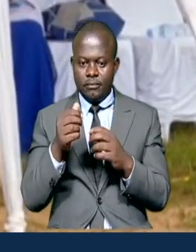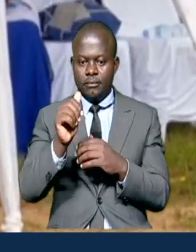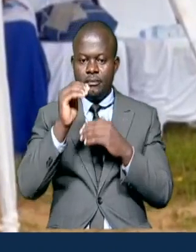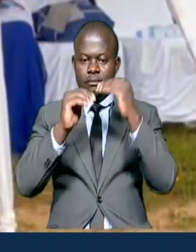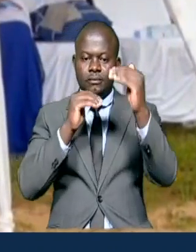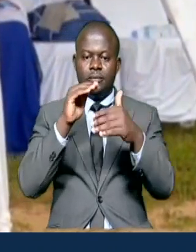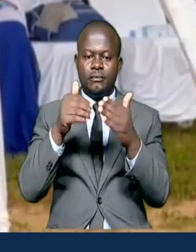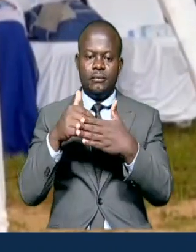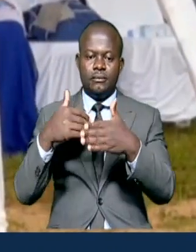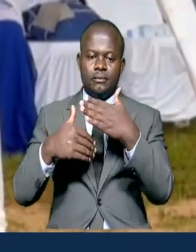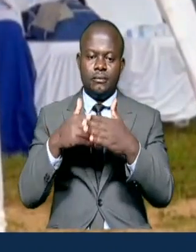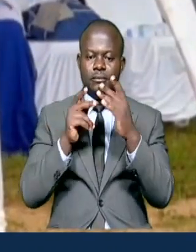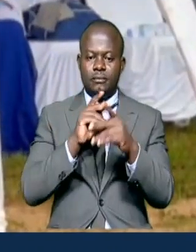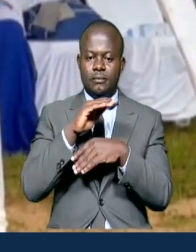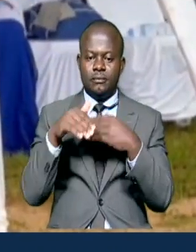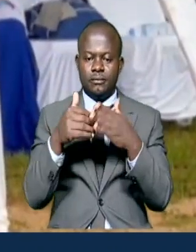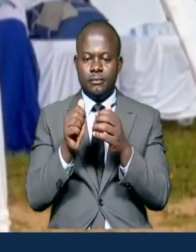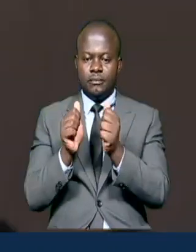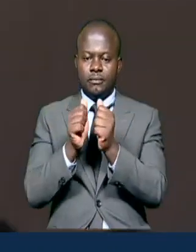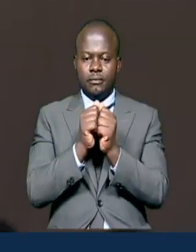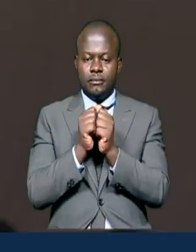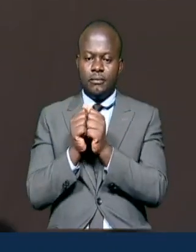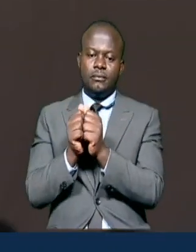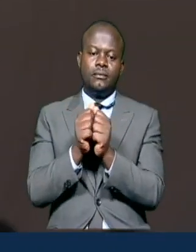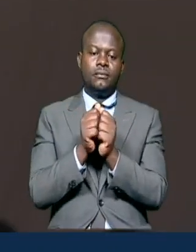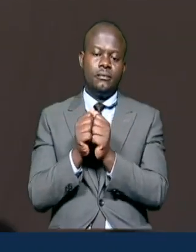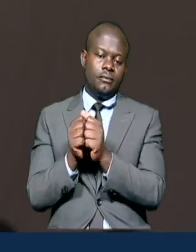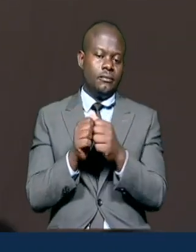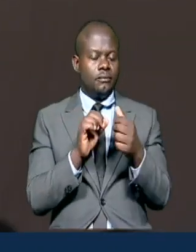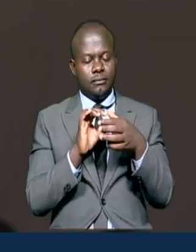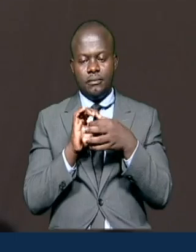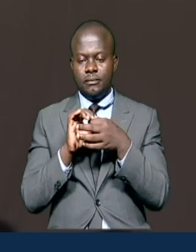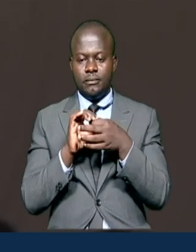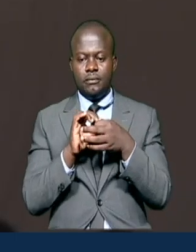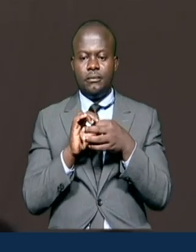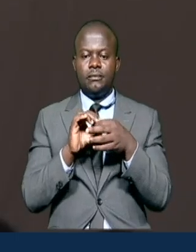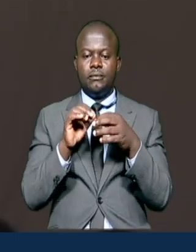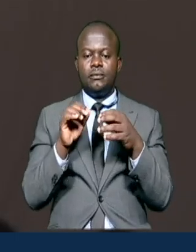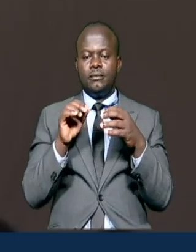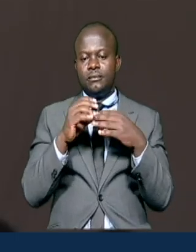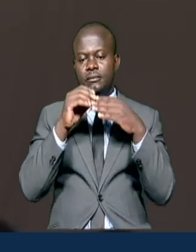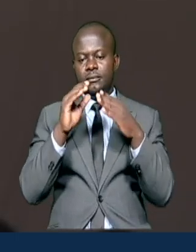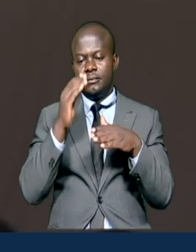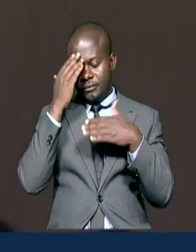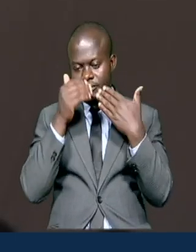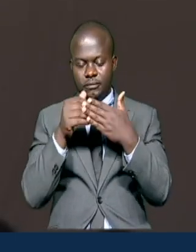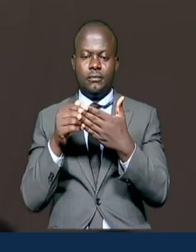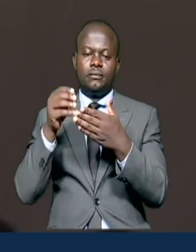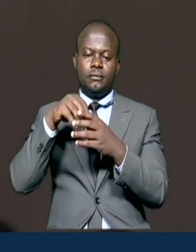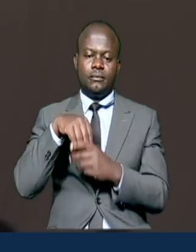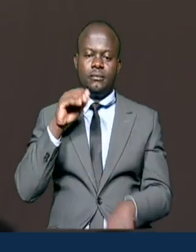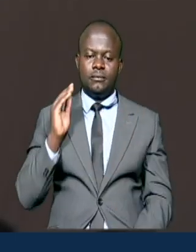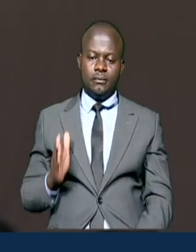inzego zegereye abaturage ndetse zifatanye n'amakanisa n'amaparuwasi agize diyoseze ya